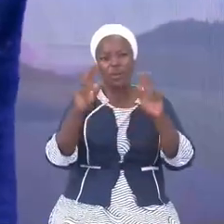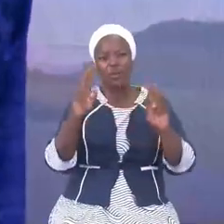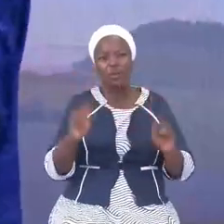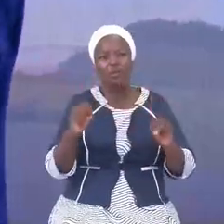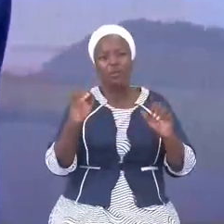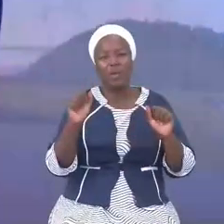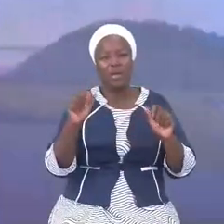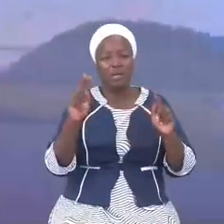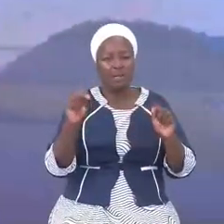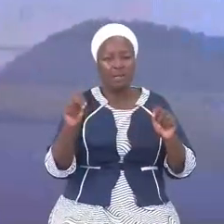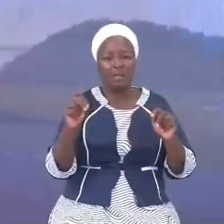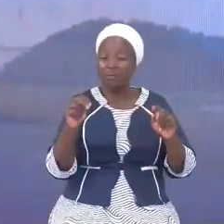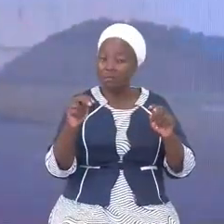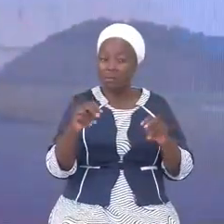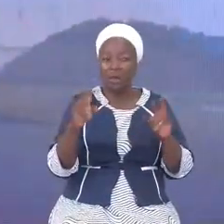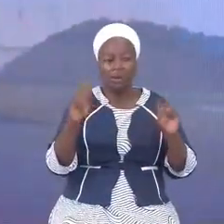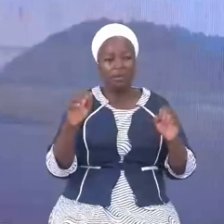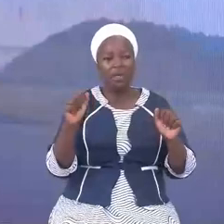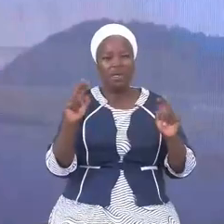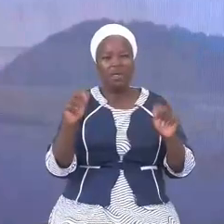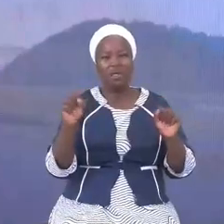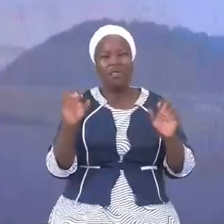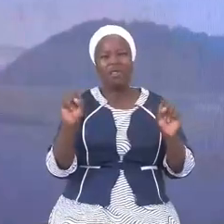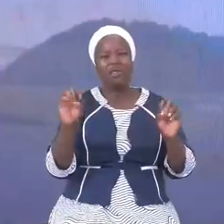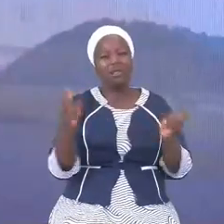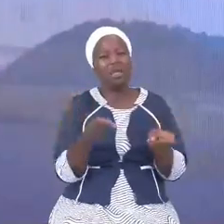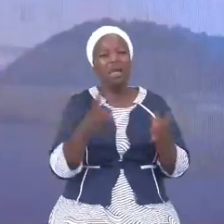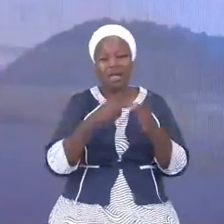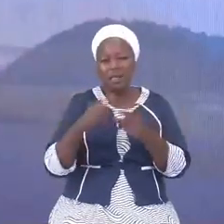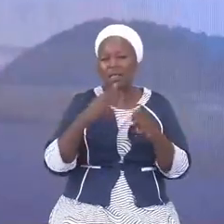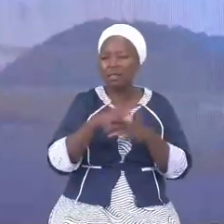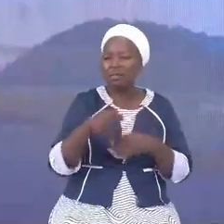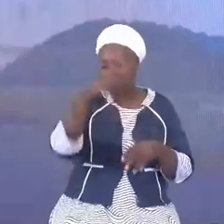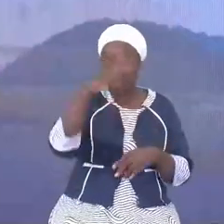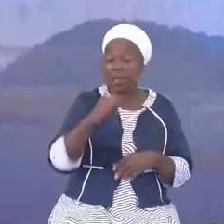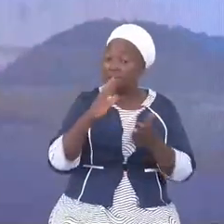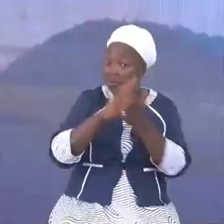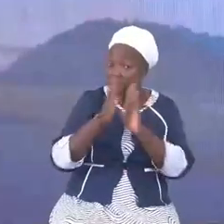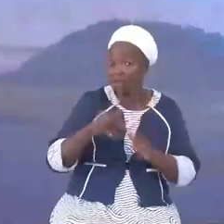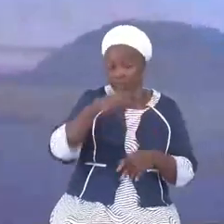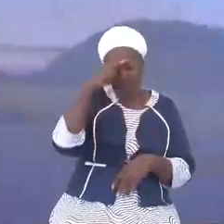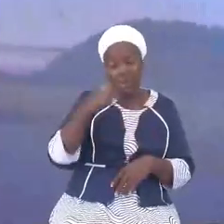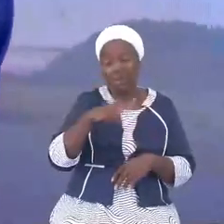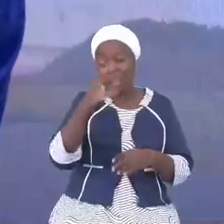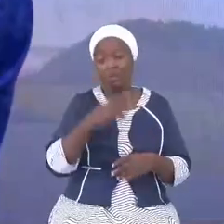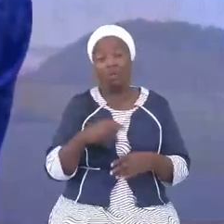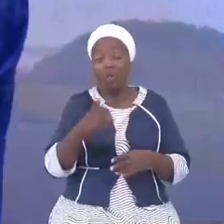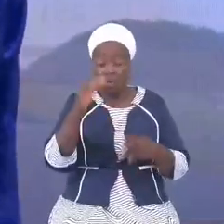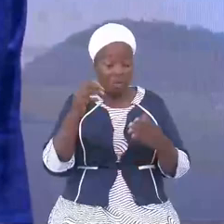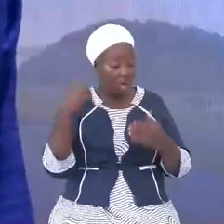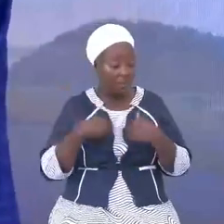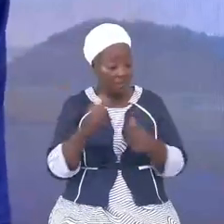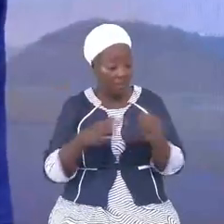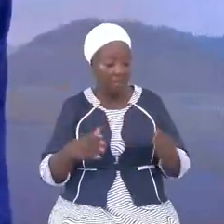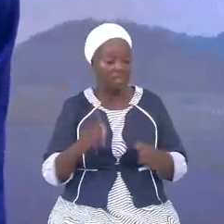Parce qu'il n'y avait pas de problème. Parce qu'il y a la paix. Il y avait la paix. ils n'ont pas écouté. Verset 11.